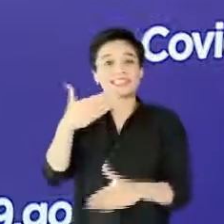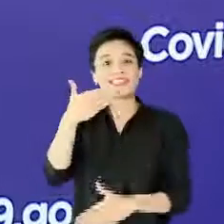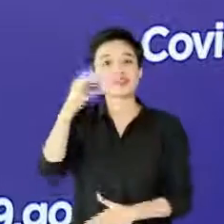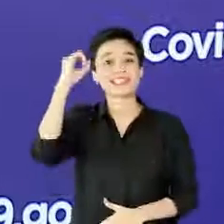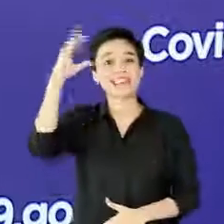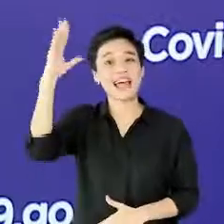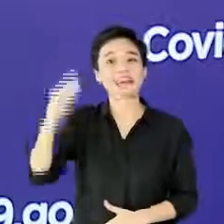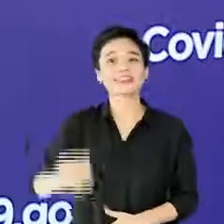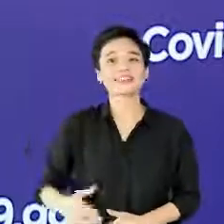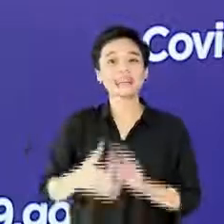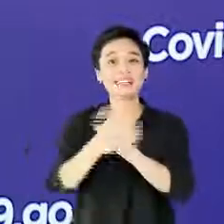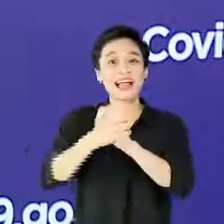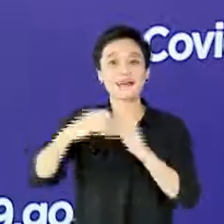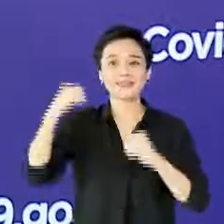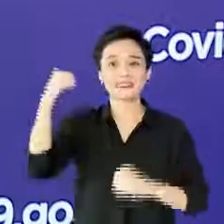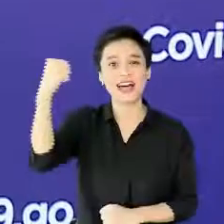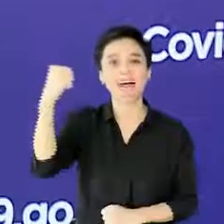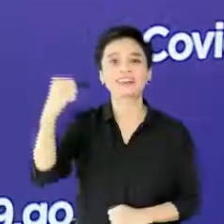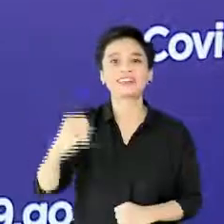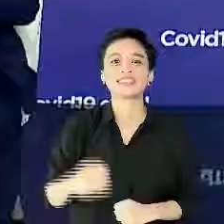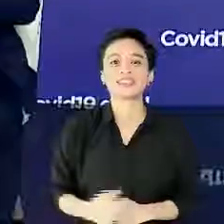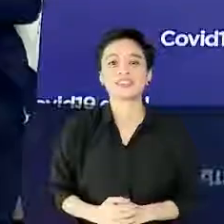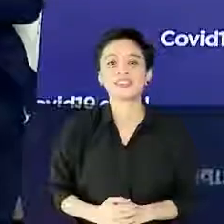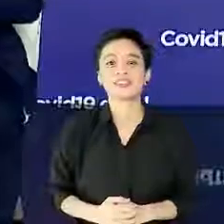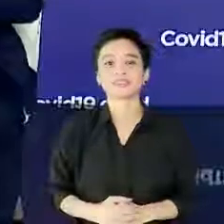dan salam tangguh